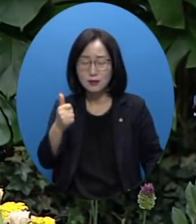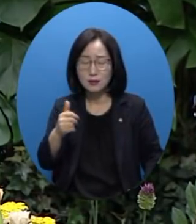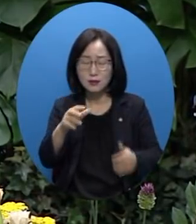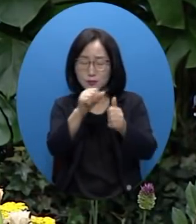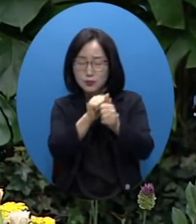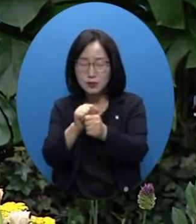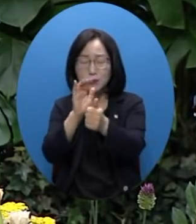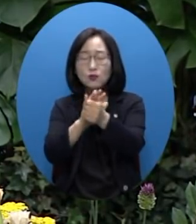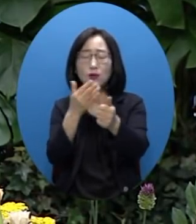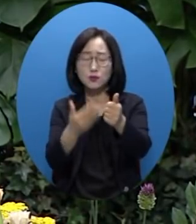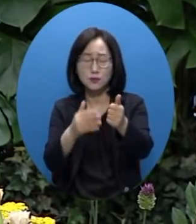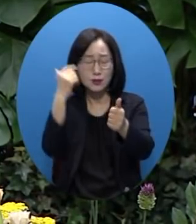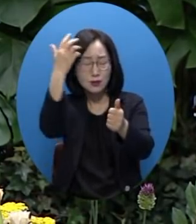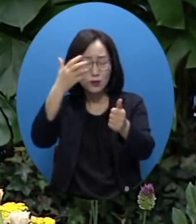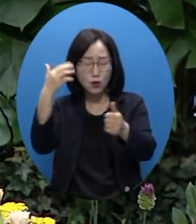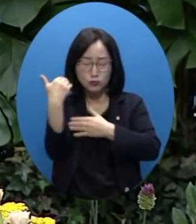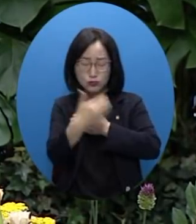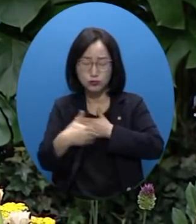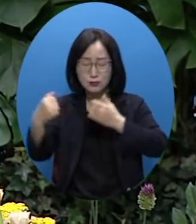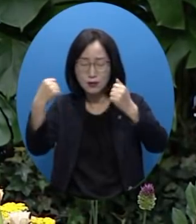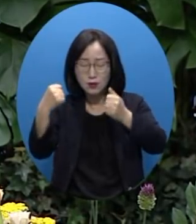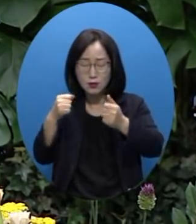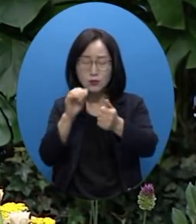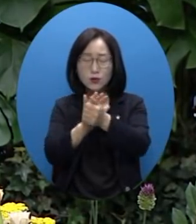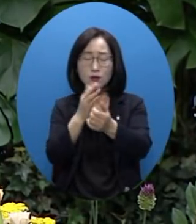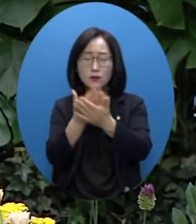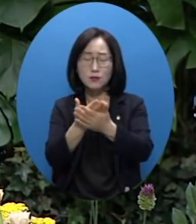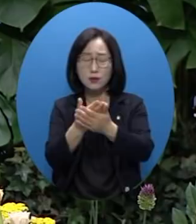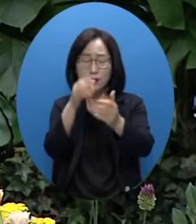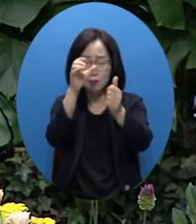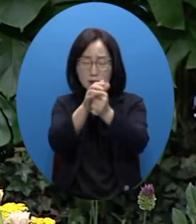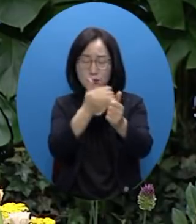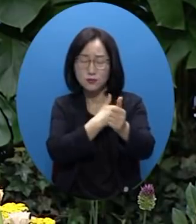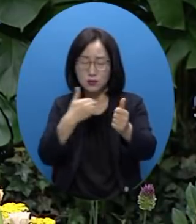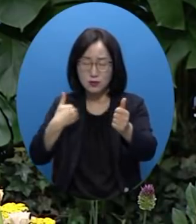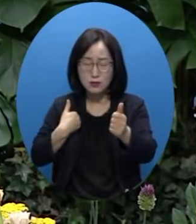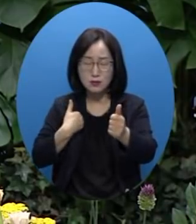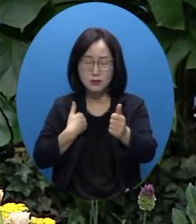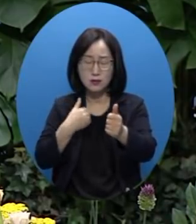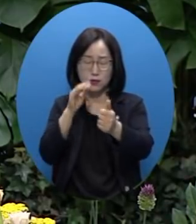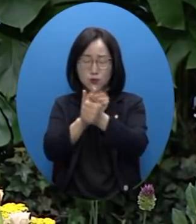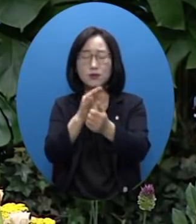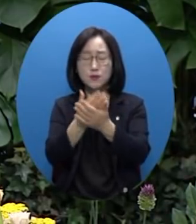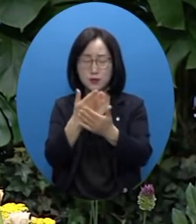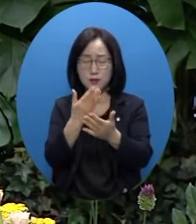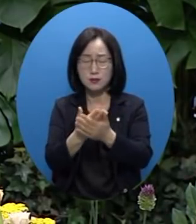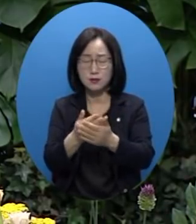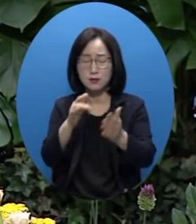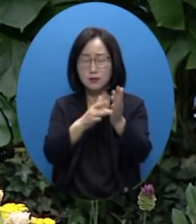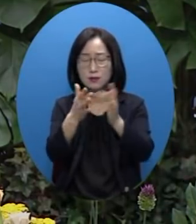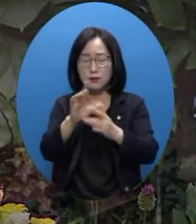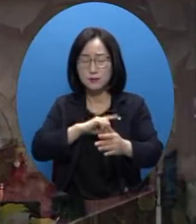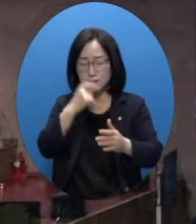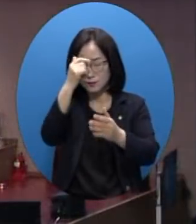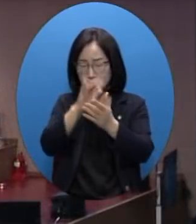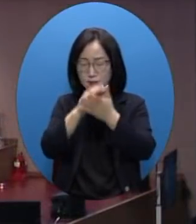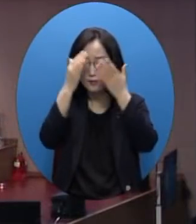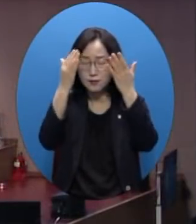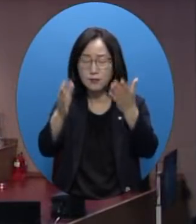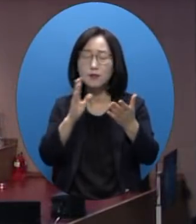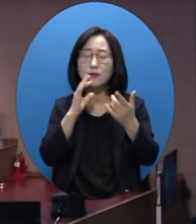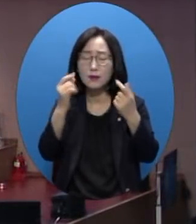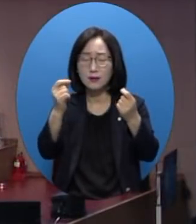주셔서 영원간의 강간함을 더하여 주셔서 맡겨진 귀한 사명 감당케 하여 주시옵소서. 예수님의 이름으로 기도